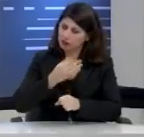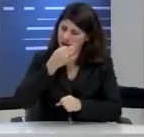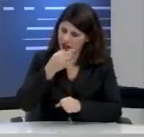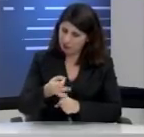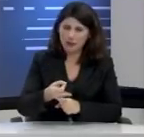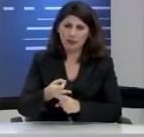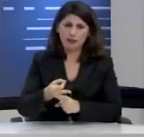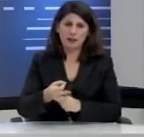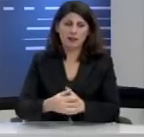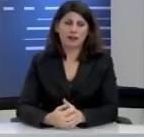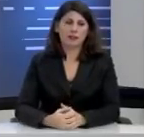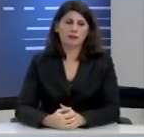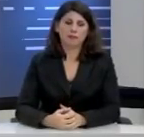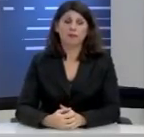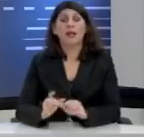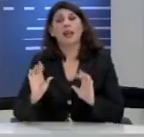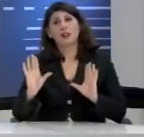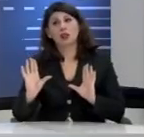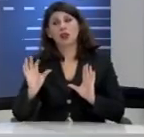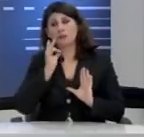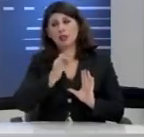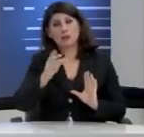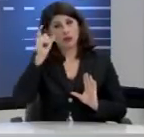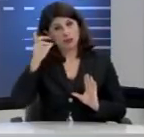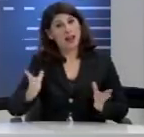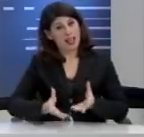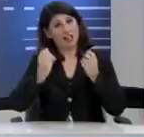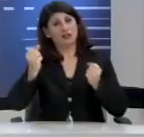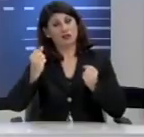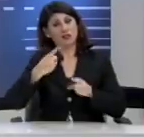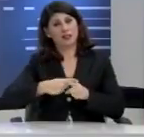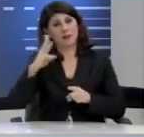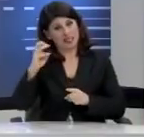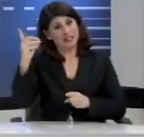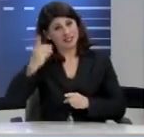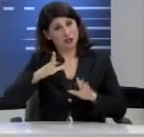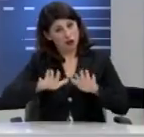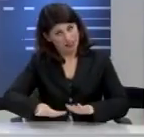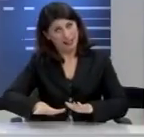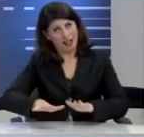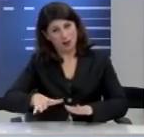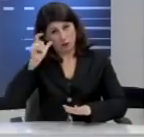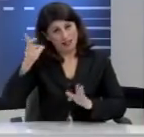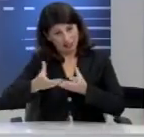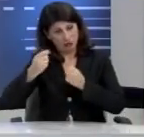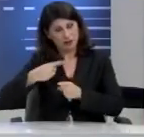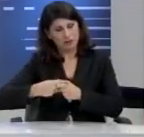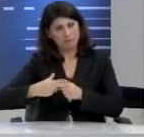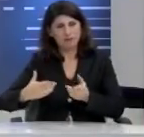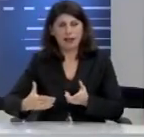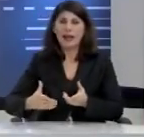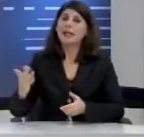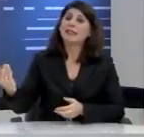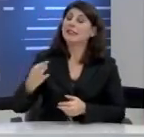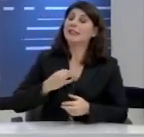ορθώσετε, πέραν από το να μας πείτε ότι ο κ. Σαμαράς έσωσε την Ελλάδα με 30% ανεργία. Τι μας είπατε